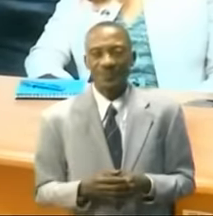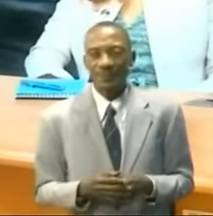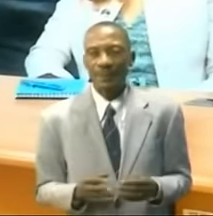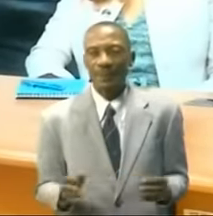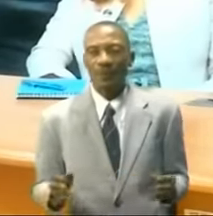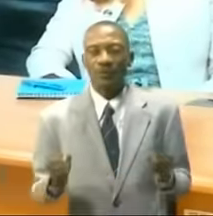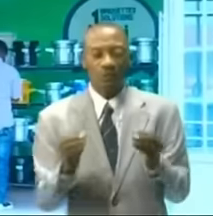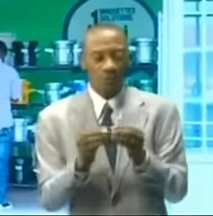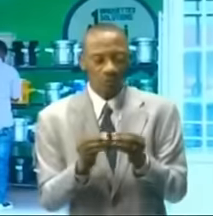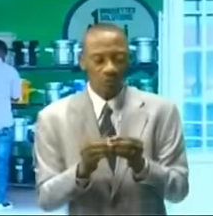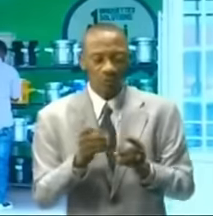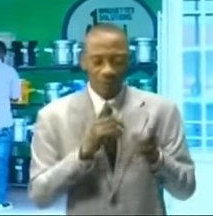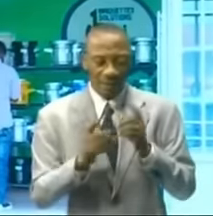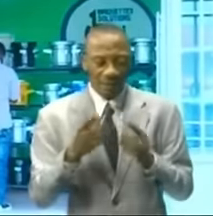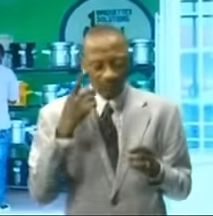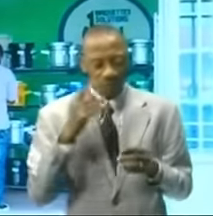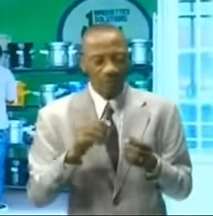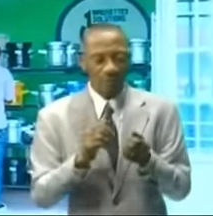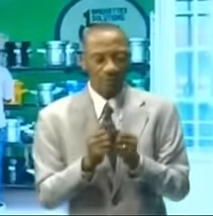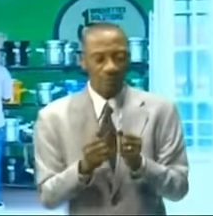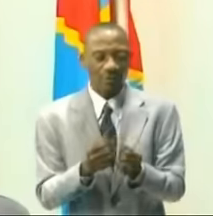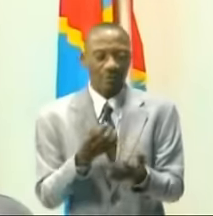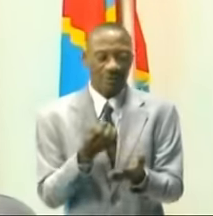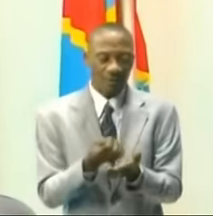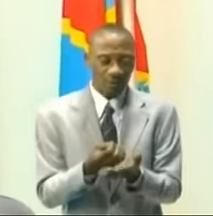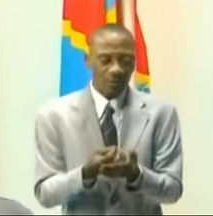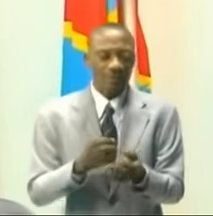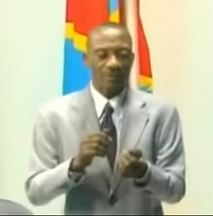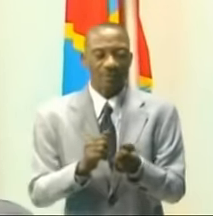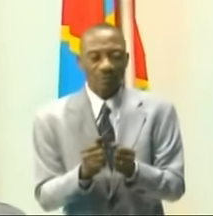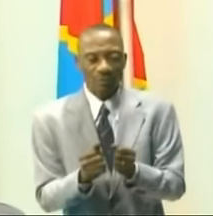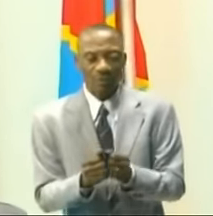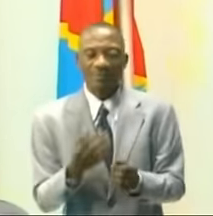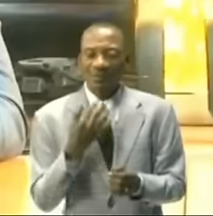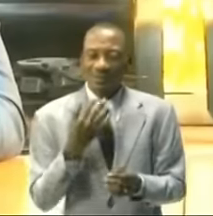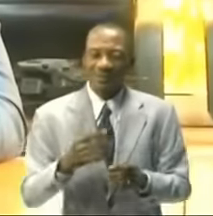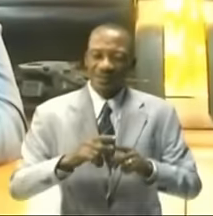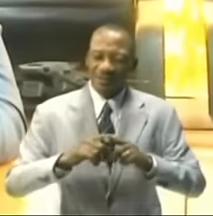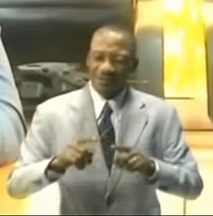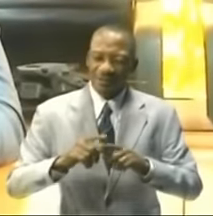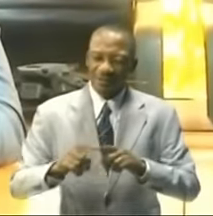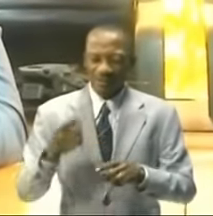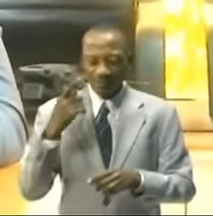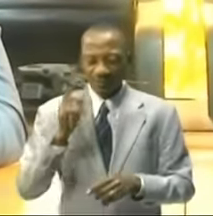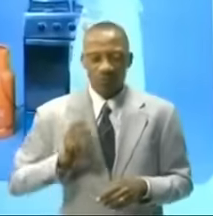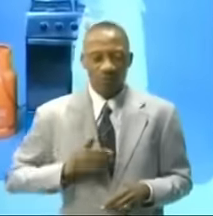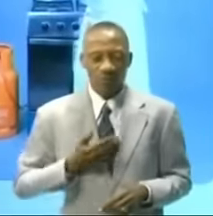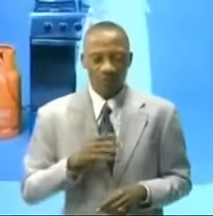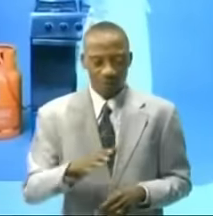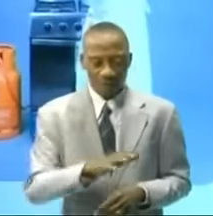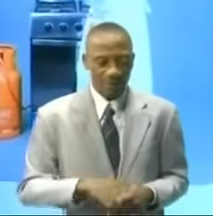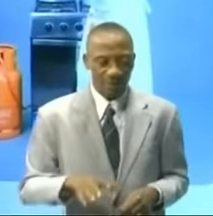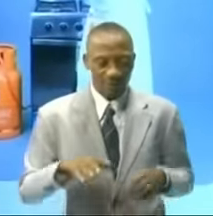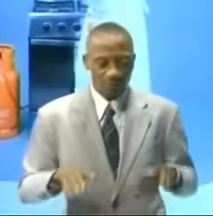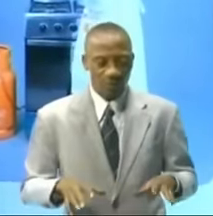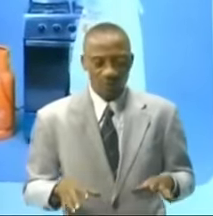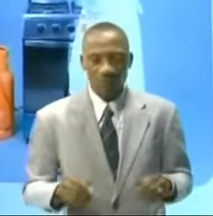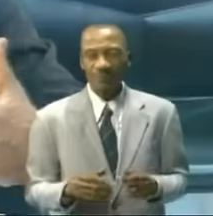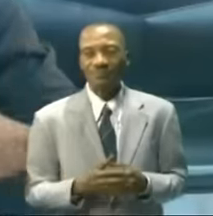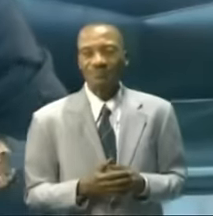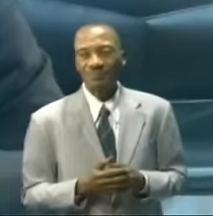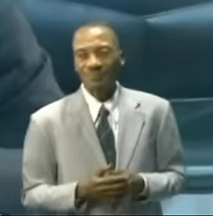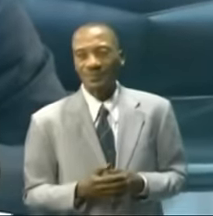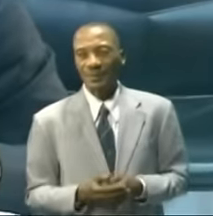et économiques adaptés pour l'émergence de la production et la distribution de foyers améliorés en RDC. CAFI est vraiment